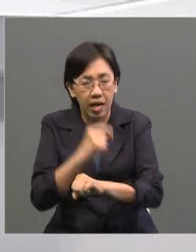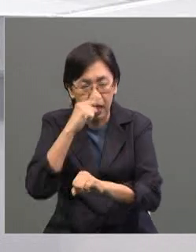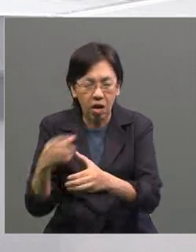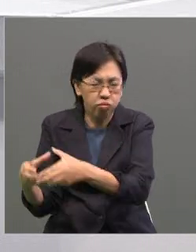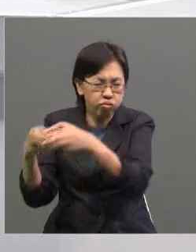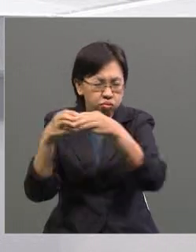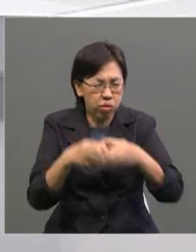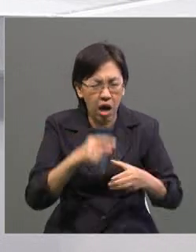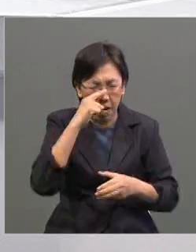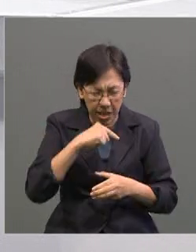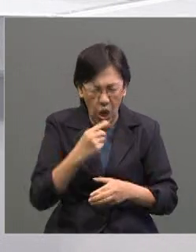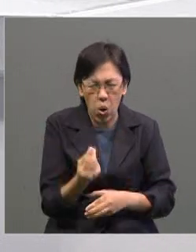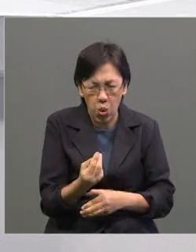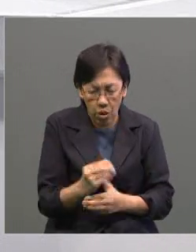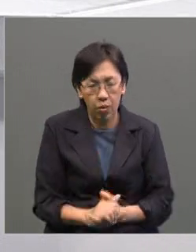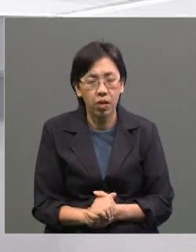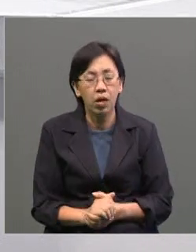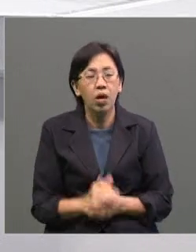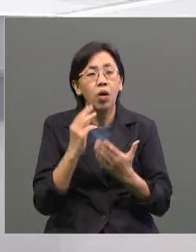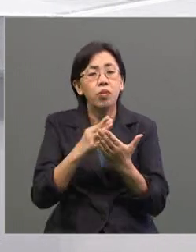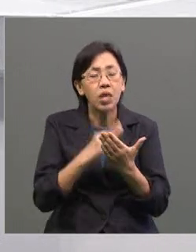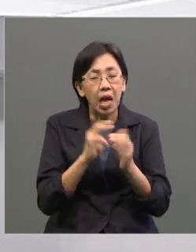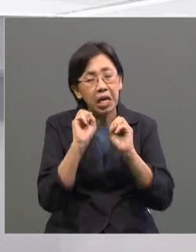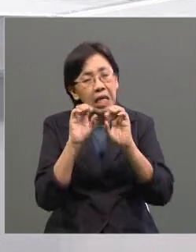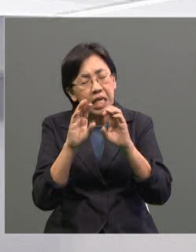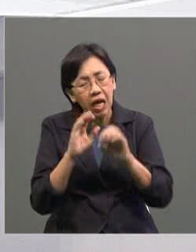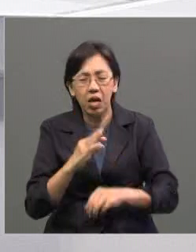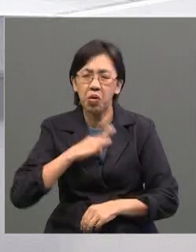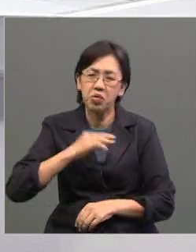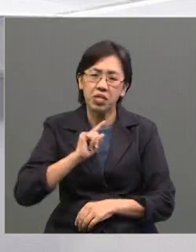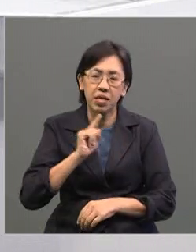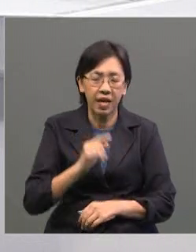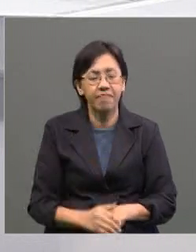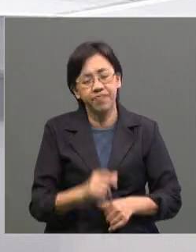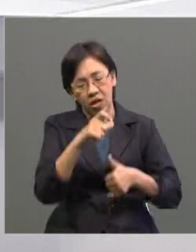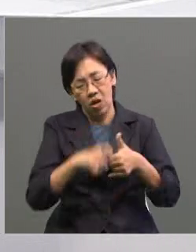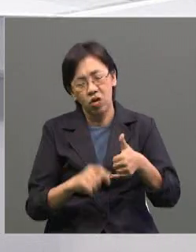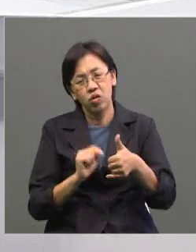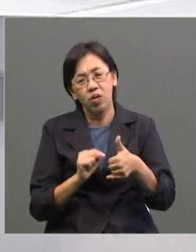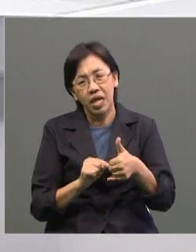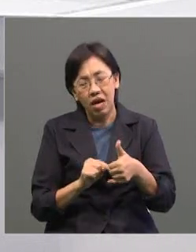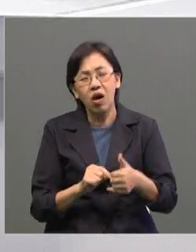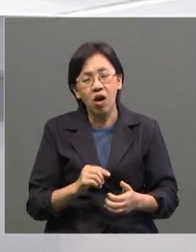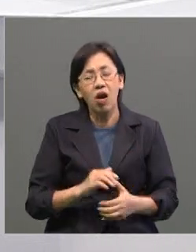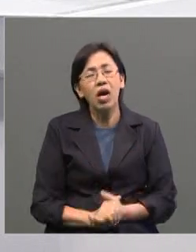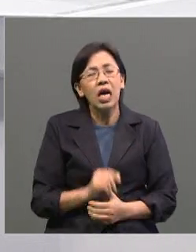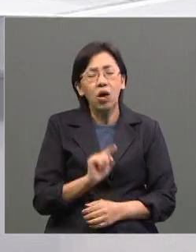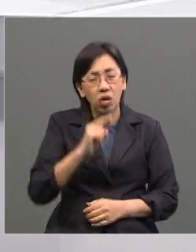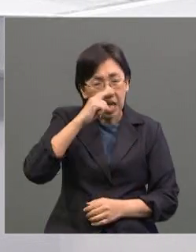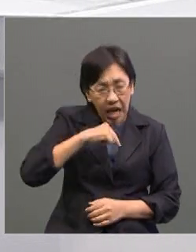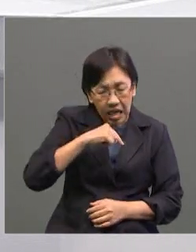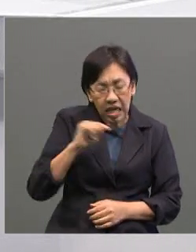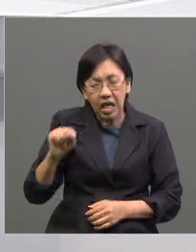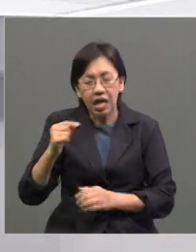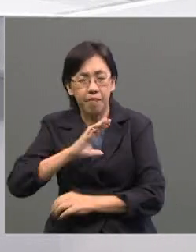ที่สุดส่วนเรื่องที่มีนักวิชาการออกมาวิพากษ์วิจารณ์ถึงเรื่องการวางตัวของเรากับทางปาเลสไตน์ท่านนายกยื